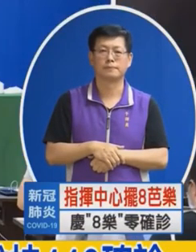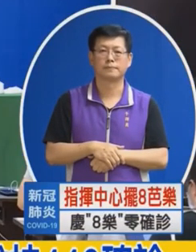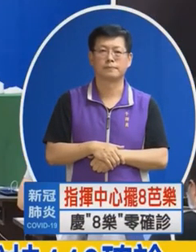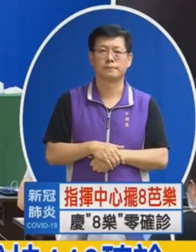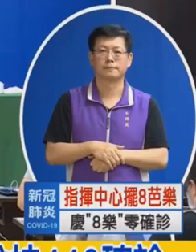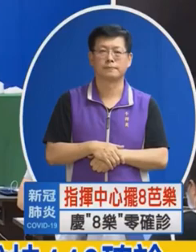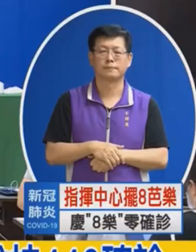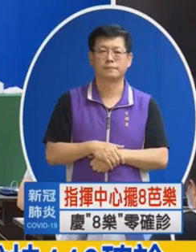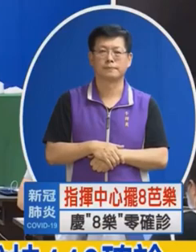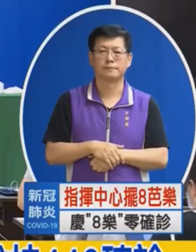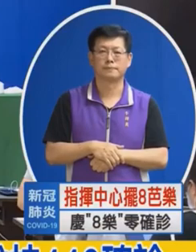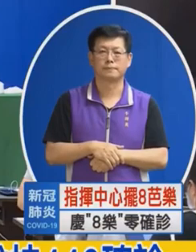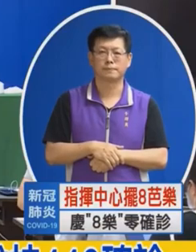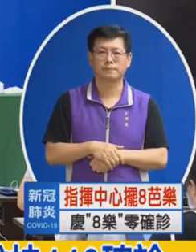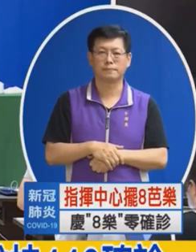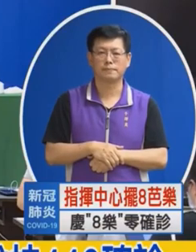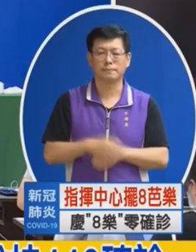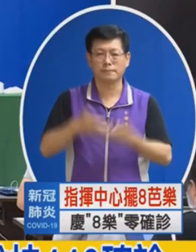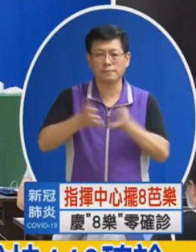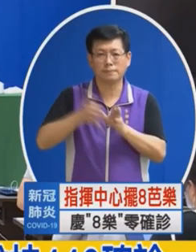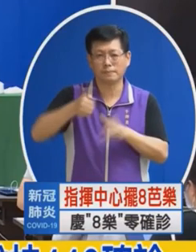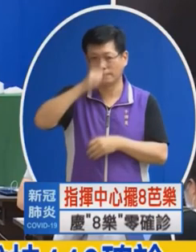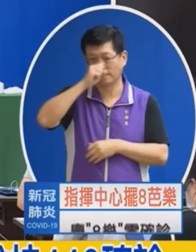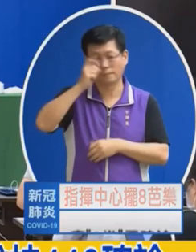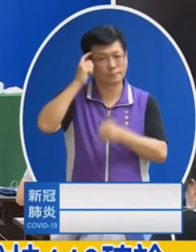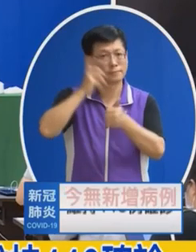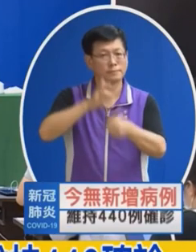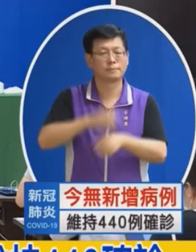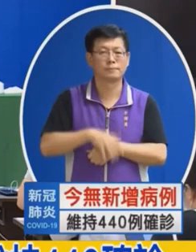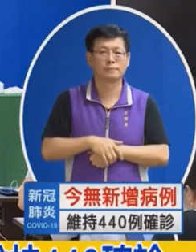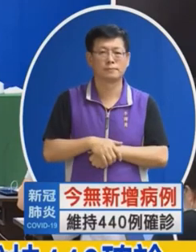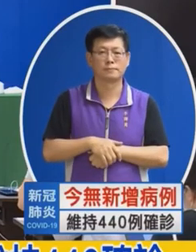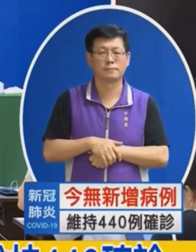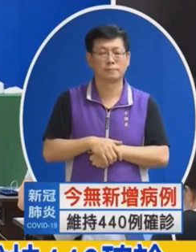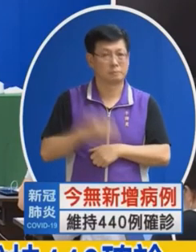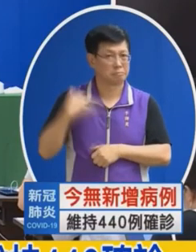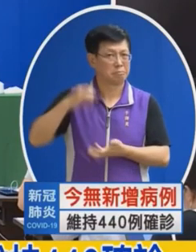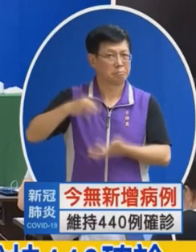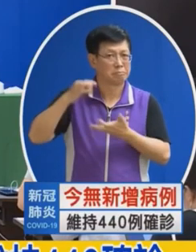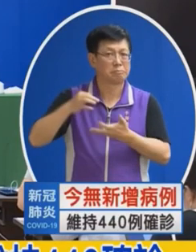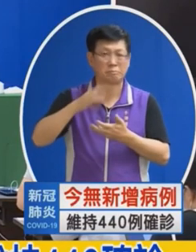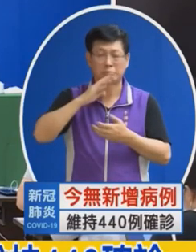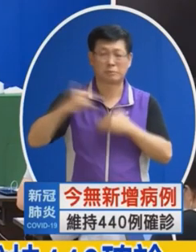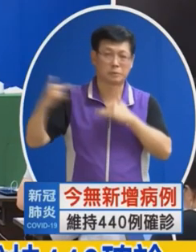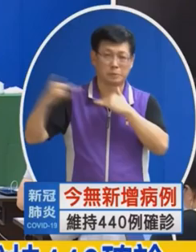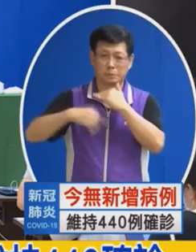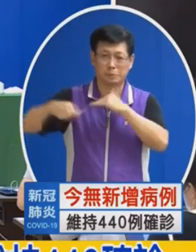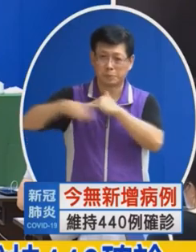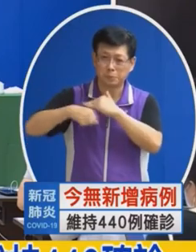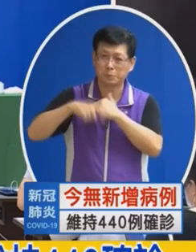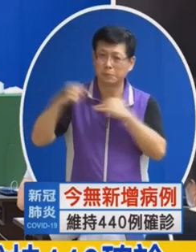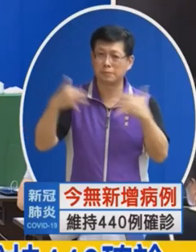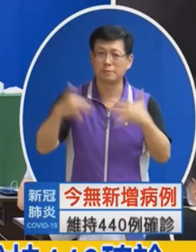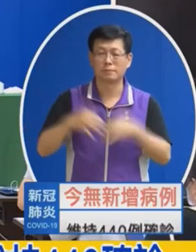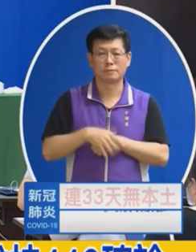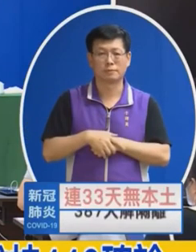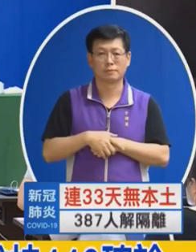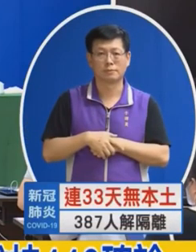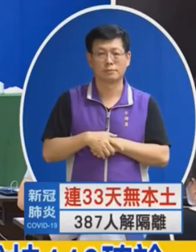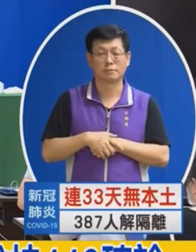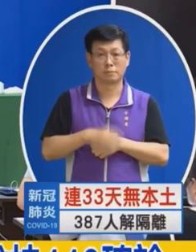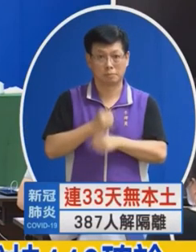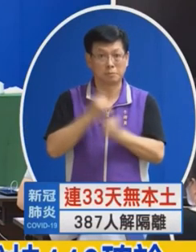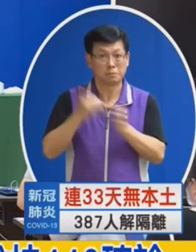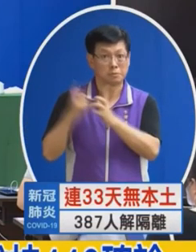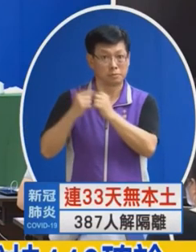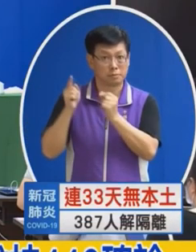好，您刚刚听到的是中央流行疫情指挥中心的记者会的内容哦。在今天又是没有新增病例，所以记者会的现场特别摆了